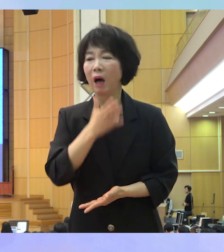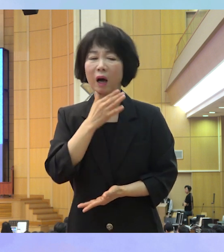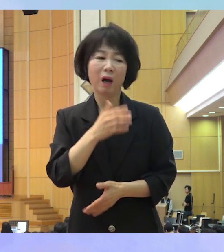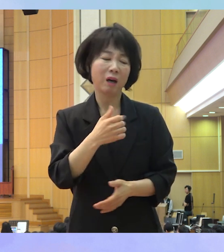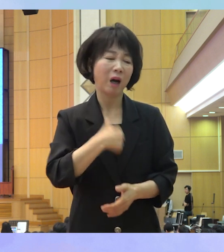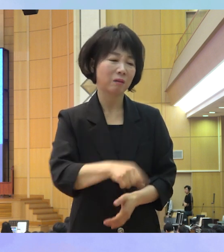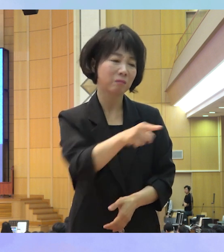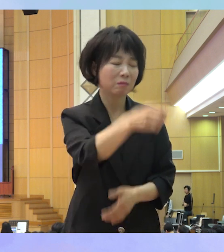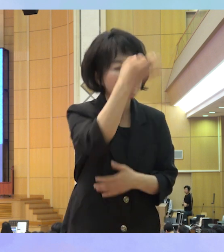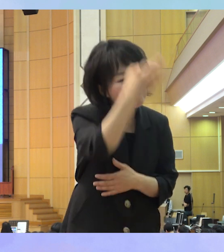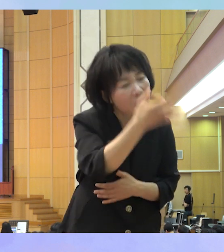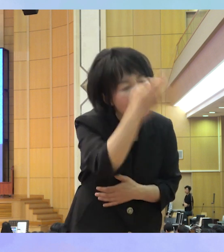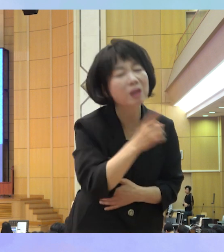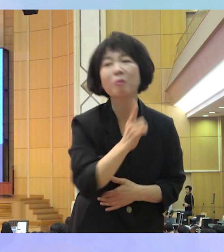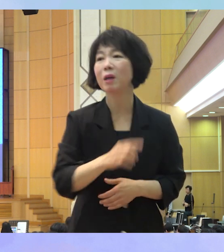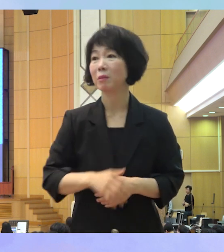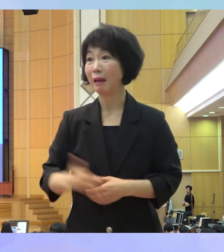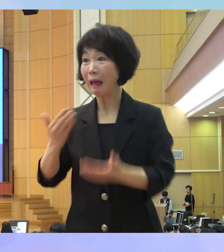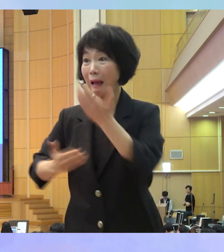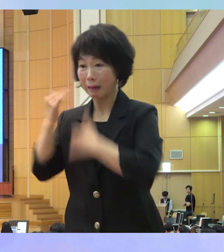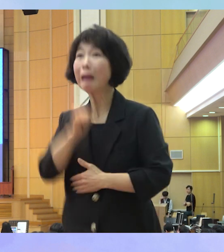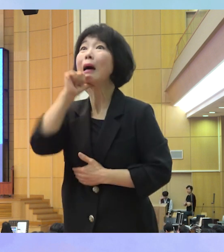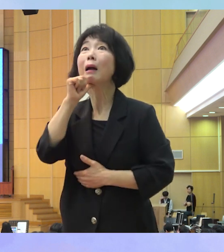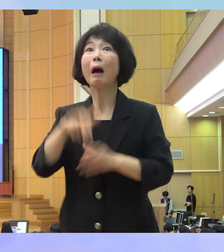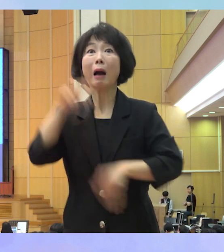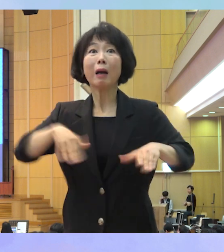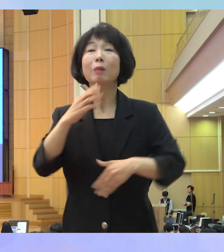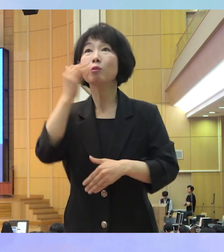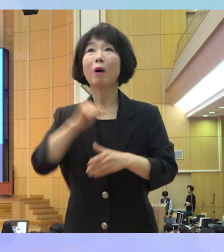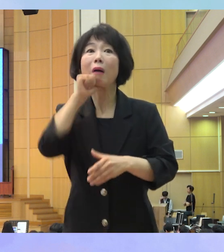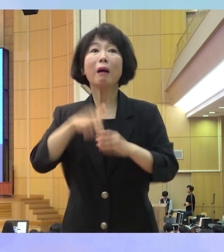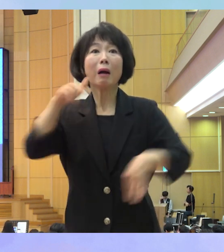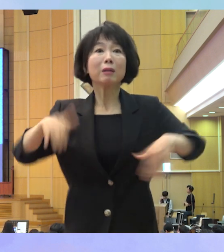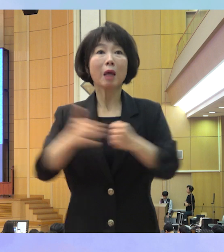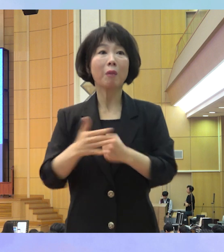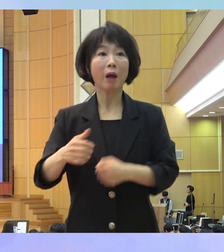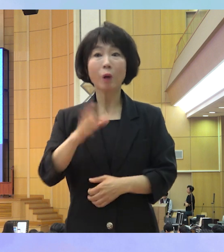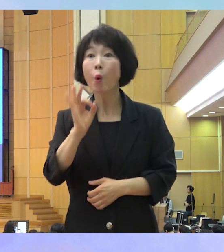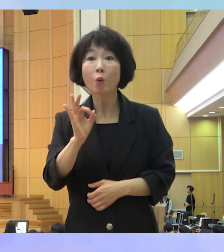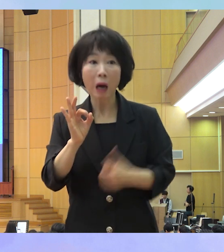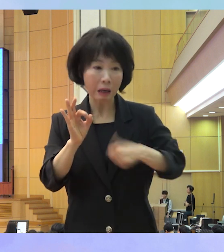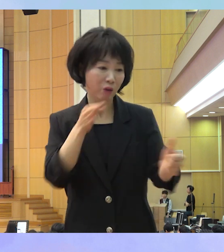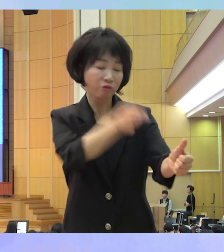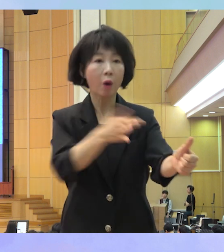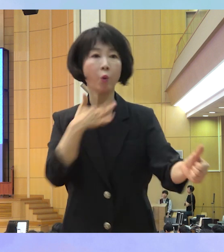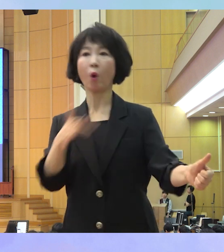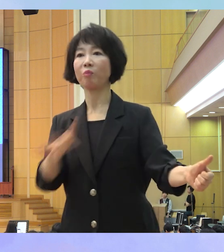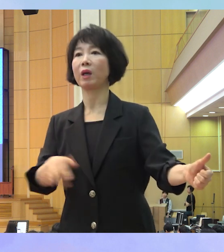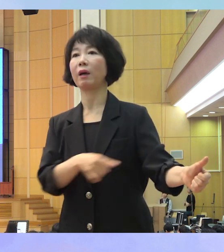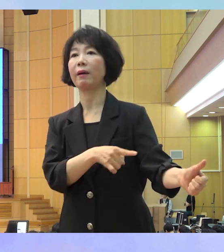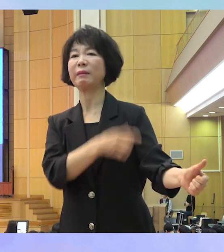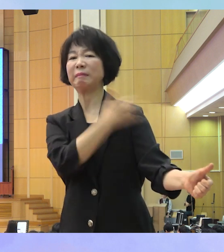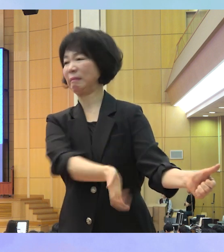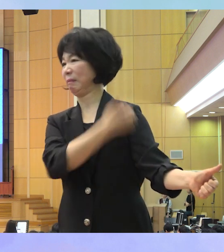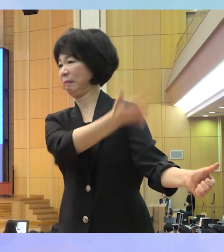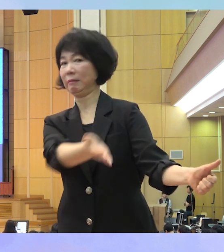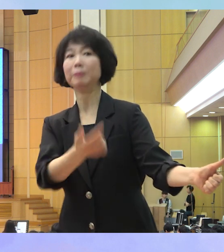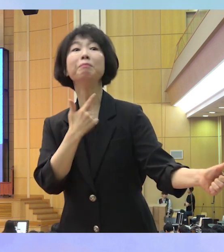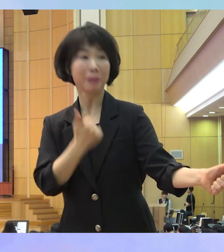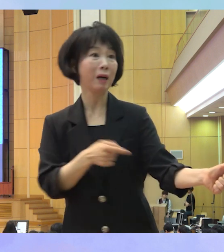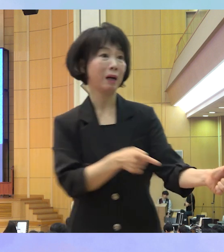없었어요. 그 당시에는. 근데 여러분, 제가 드리고 싶은 말씀이 이거예요. 부모님이